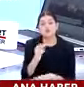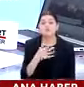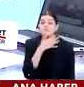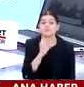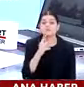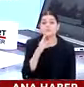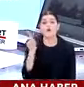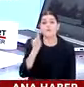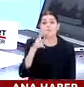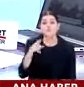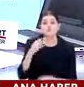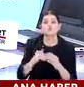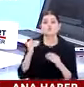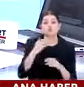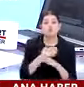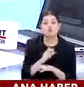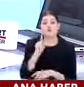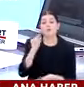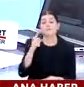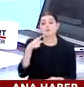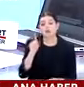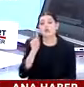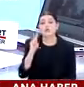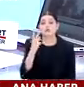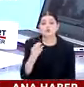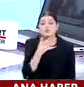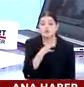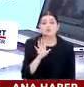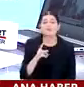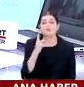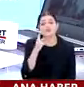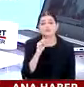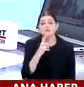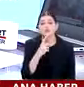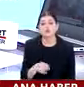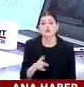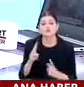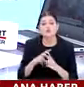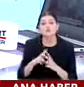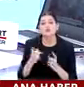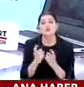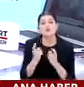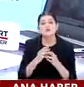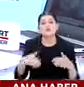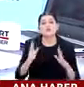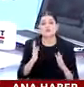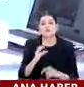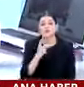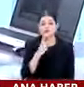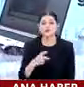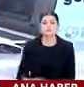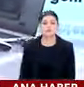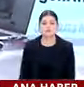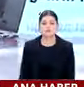10.000'in üzerine çıkacağı kesin de 11.000 12.000 zorlar mı bu konularda biraz görüşmeler müzakereler sürecek gibi görünüyor